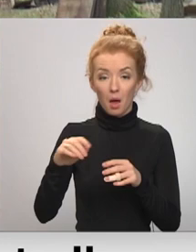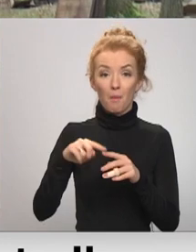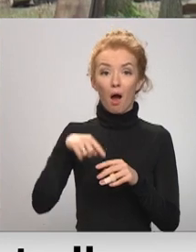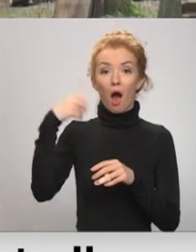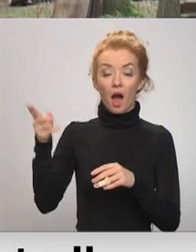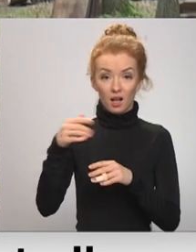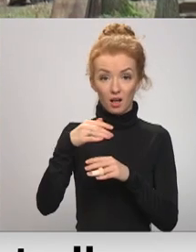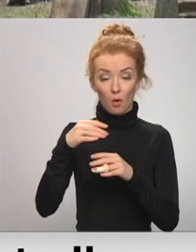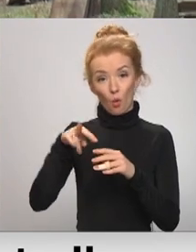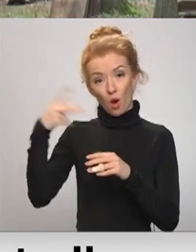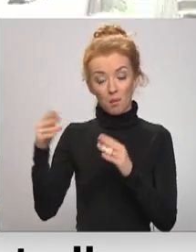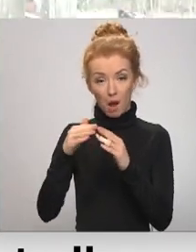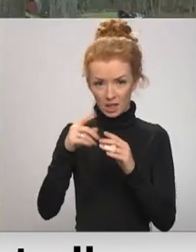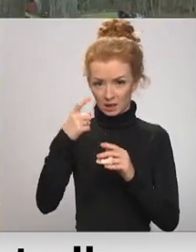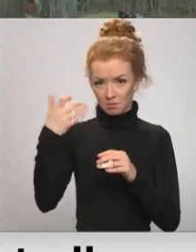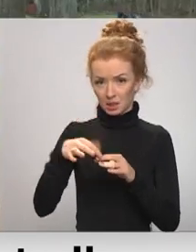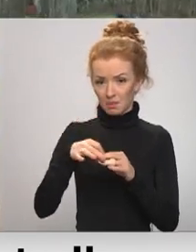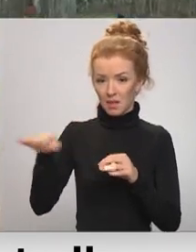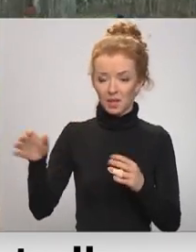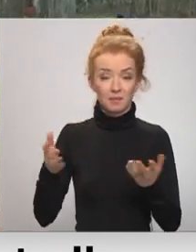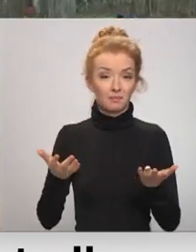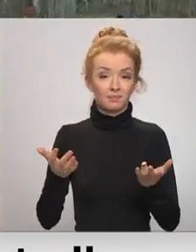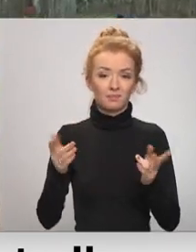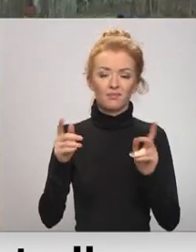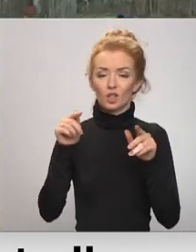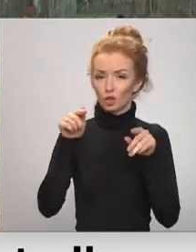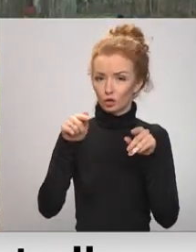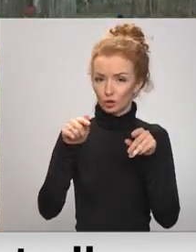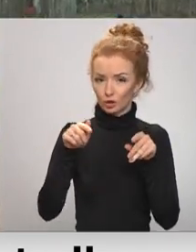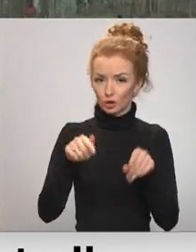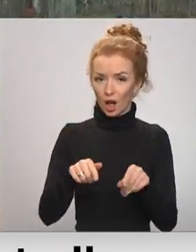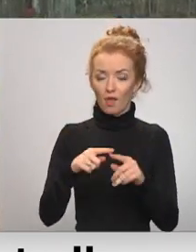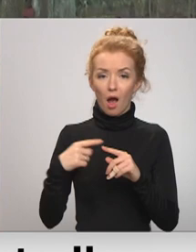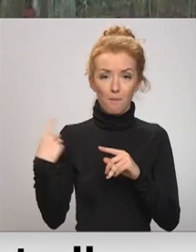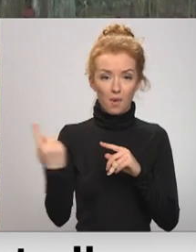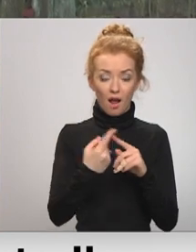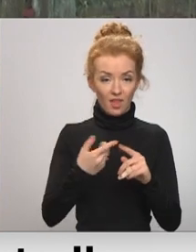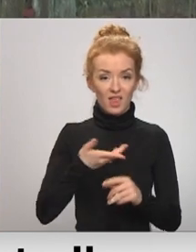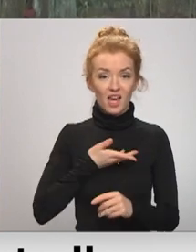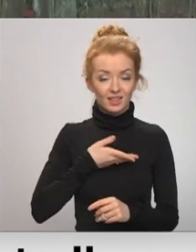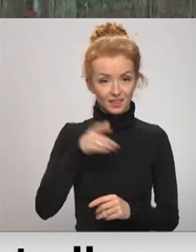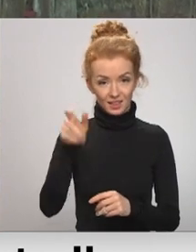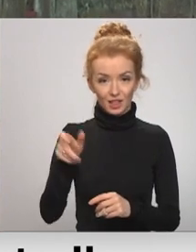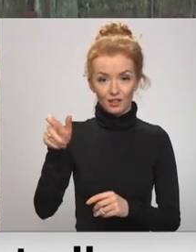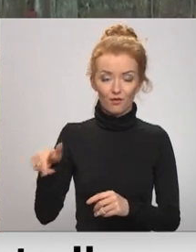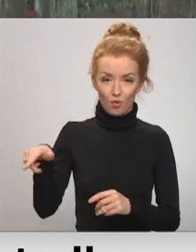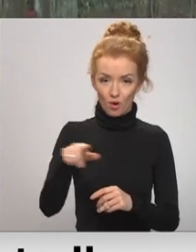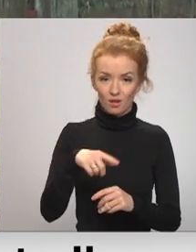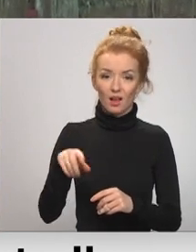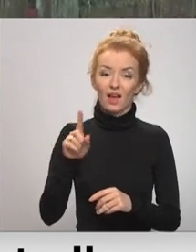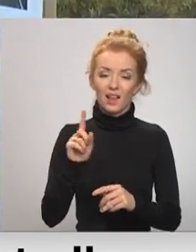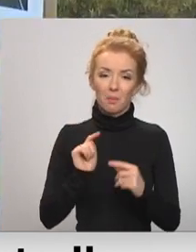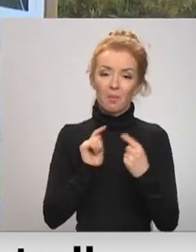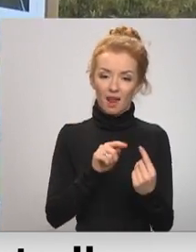māja 150 metri, un šeit, cik es zinu, ka apkārtējie iedzīvotāji ir